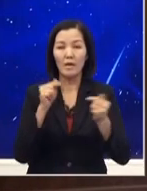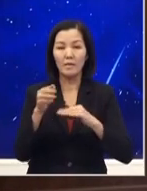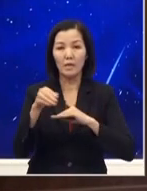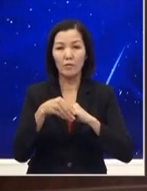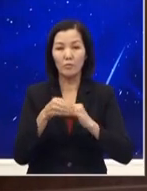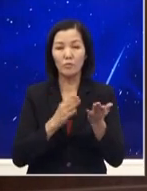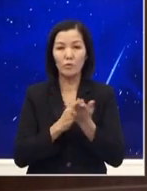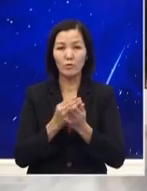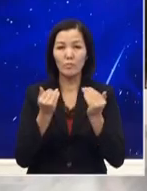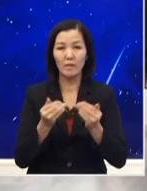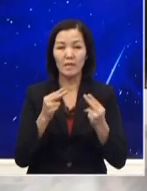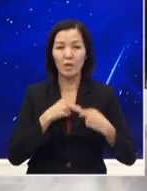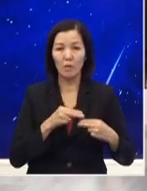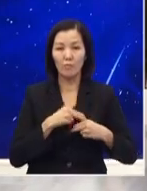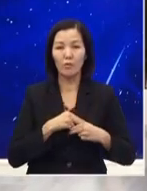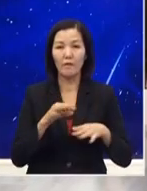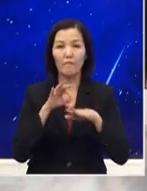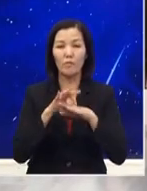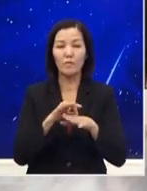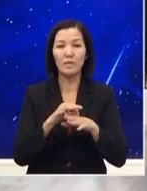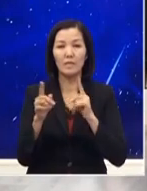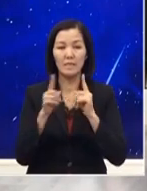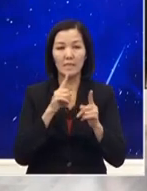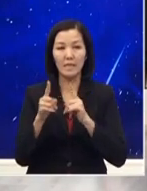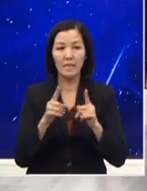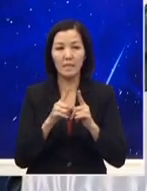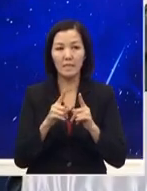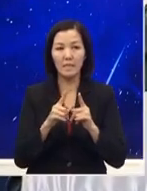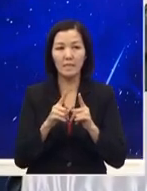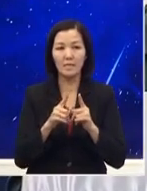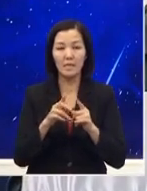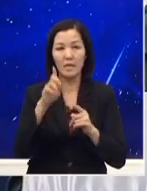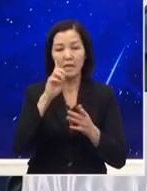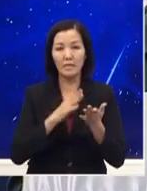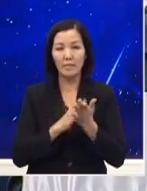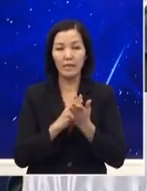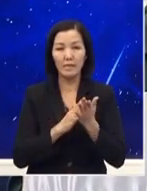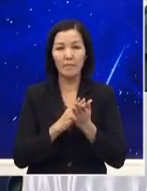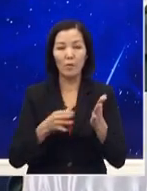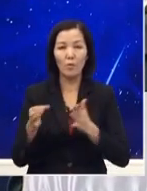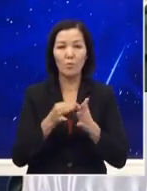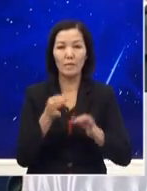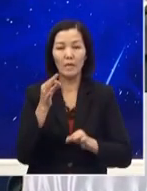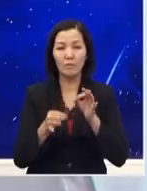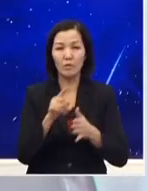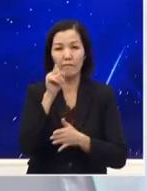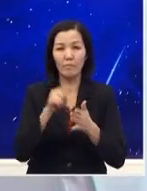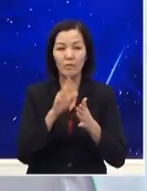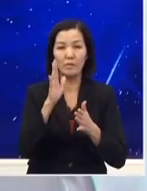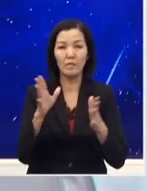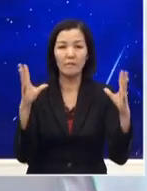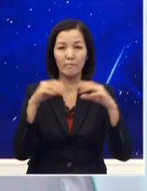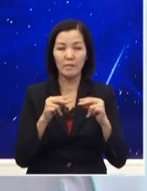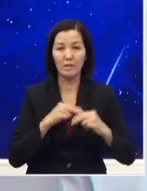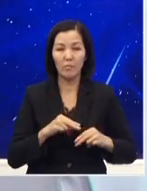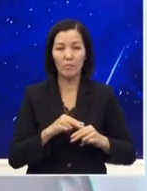в данной работе. В ходе заседания сотрудники антикоррупционной службы и Департамента по делам обороны области обсудили вопросы дальнейшего